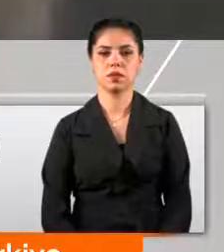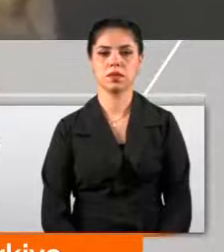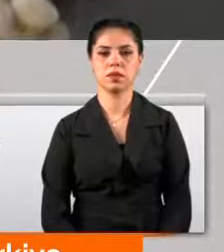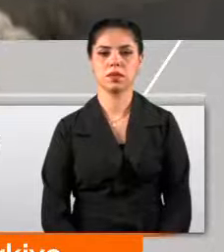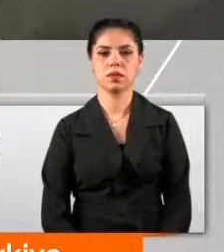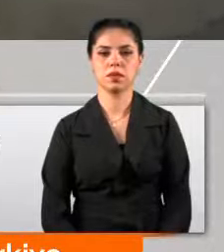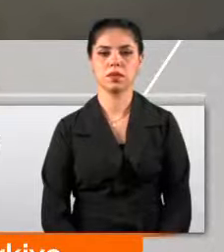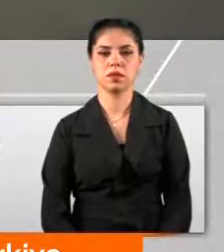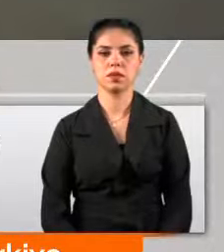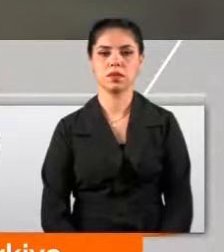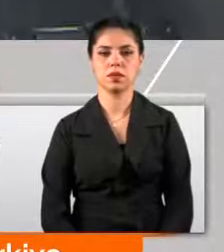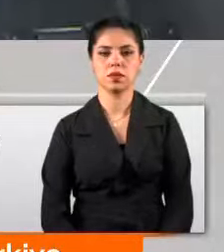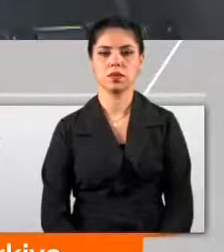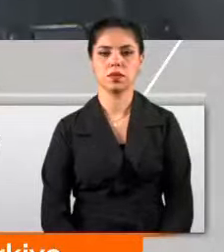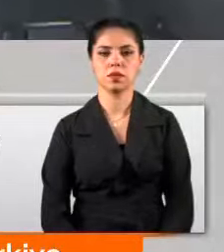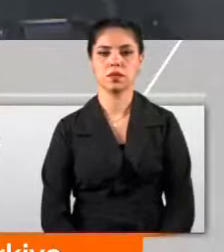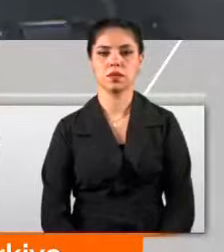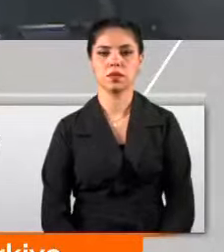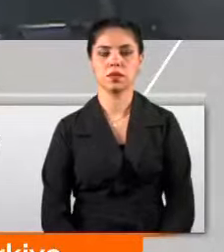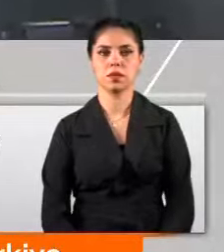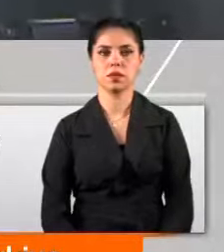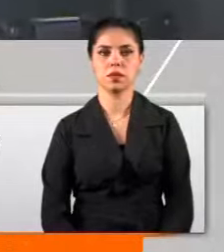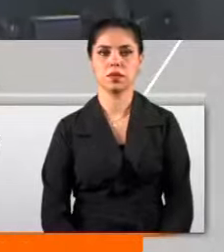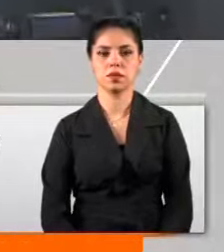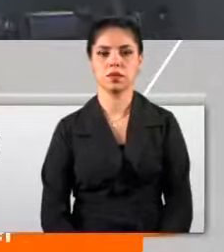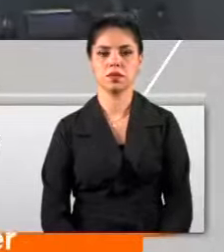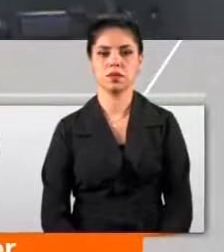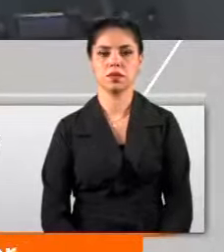dolayı. Talep ne kadar fazlaysa o kadar zam geliyor yani her hafta.